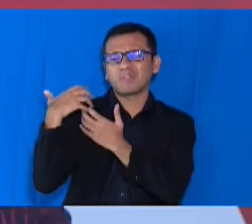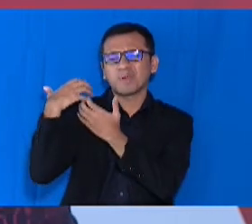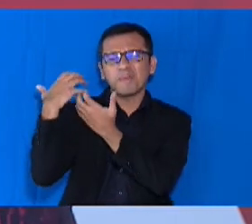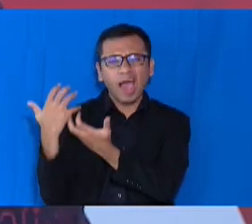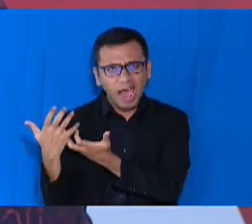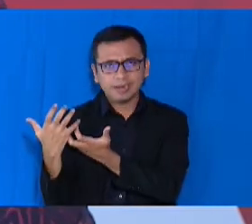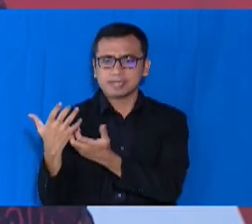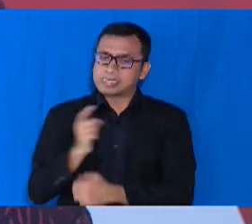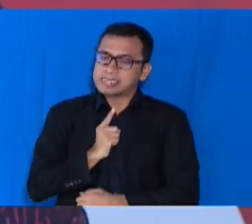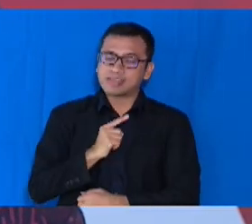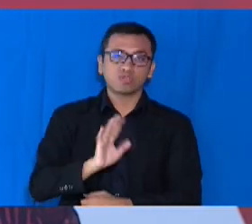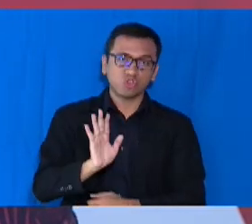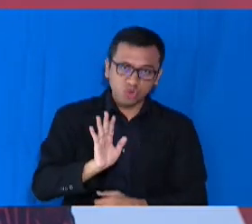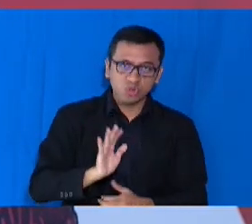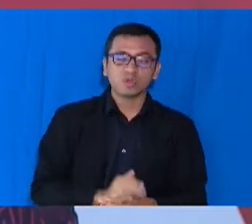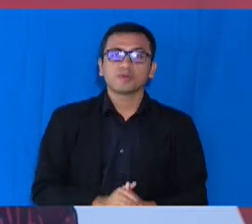menjadi